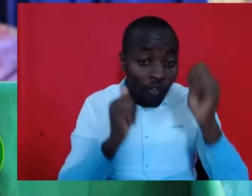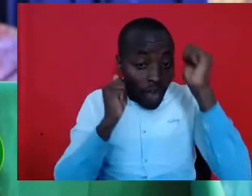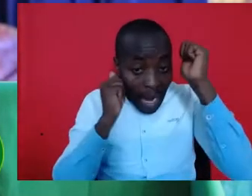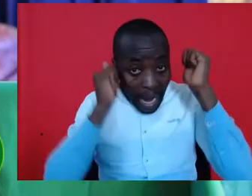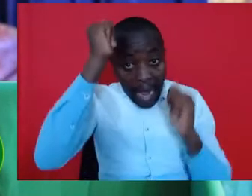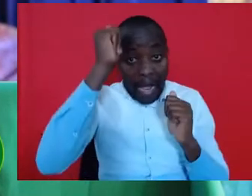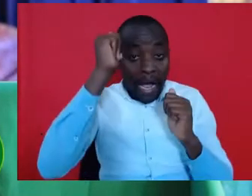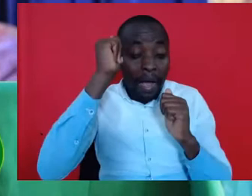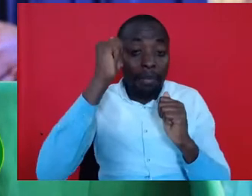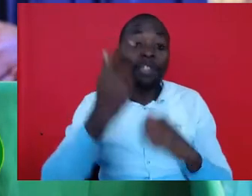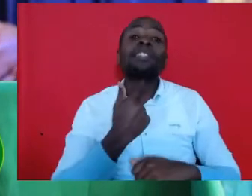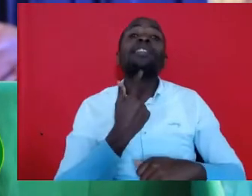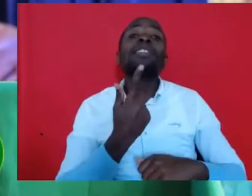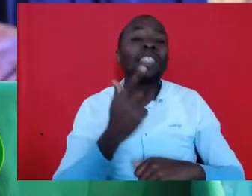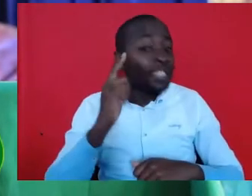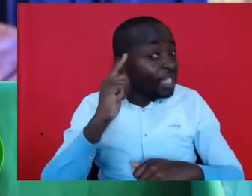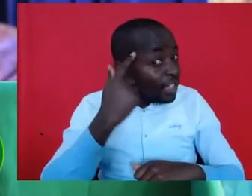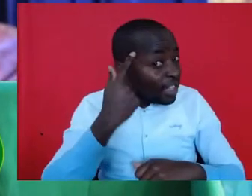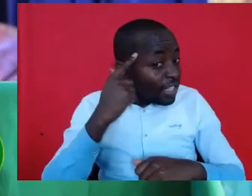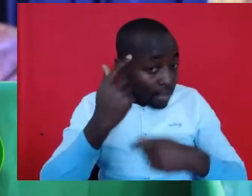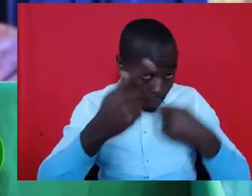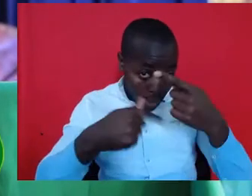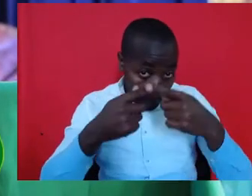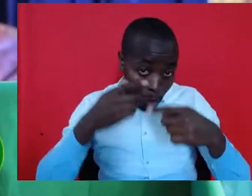zitafakarini njia zenu,